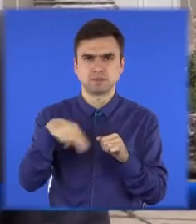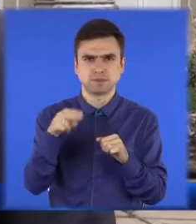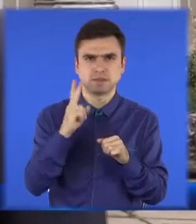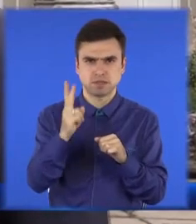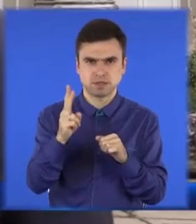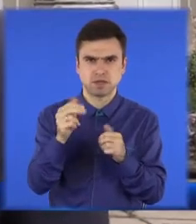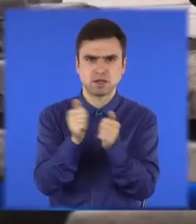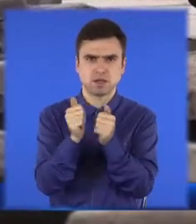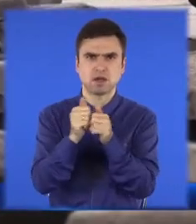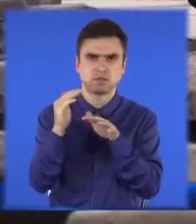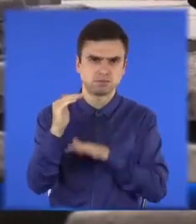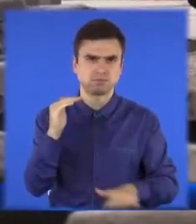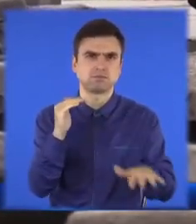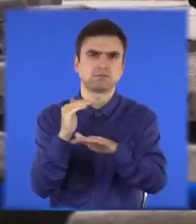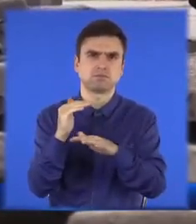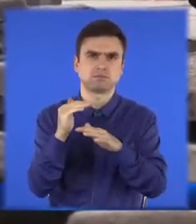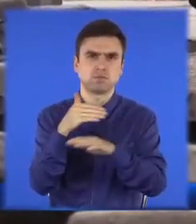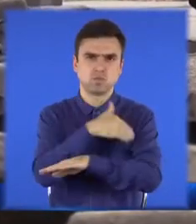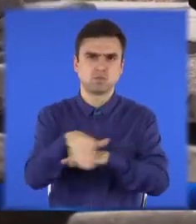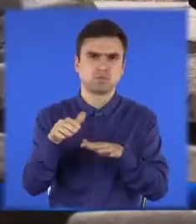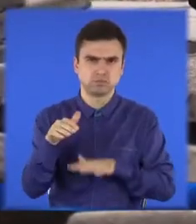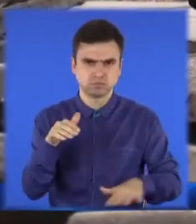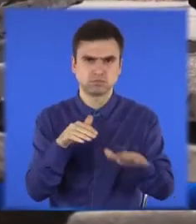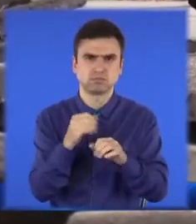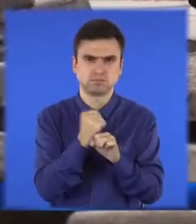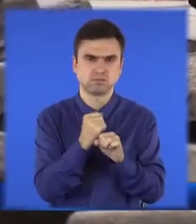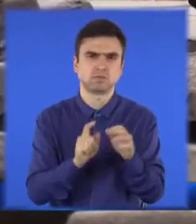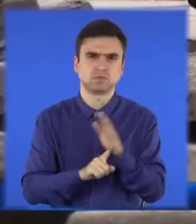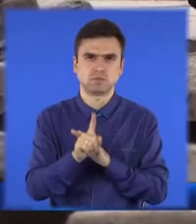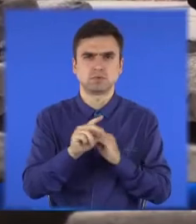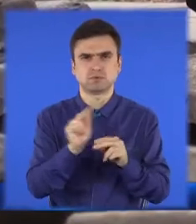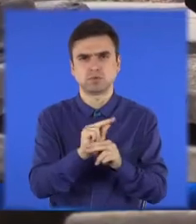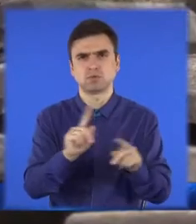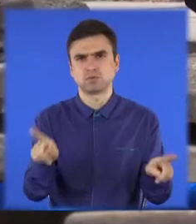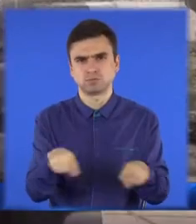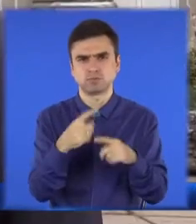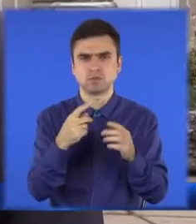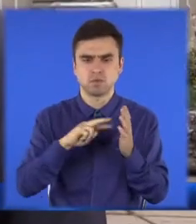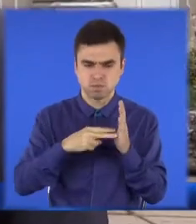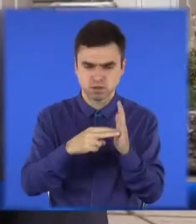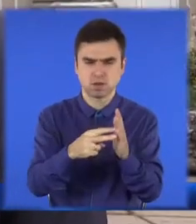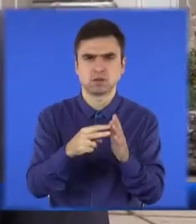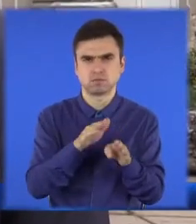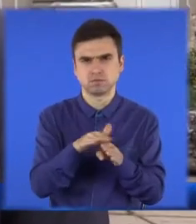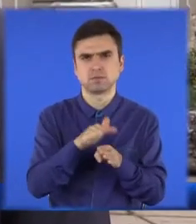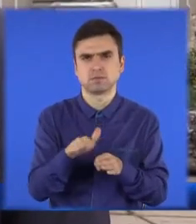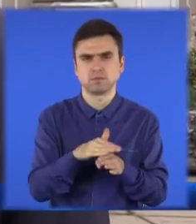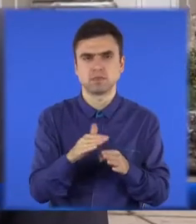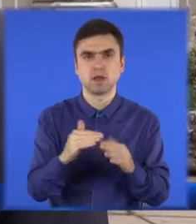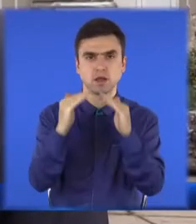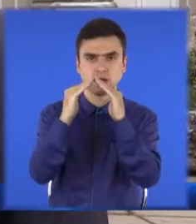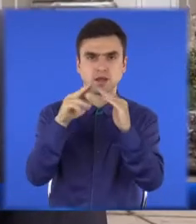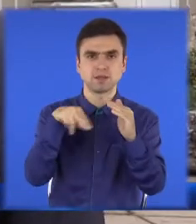біля ДК Карачуни. Все за планом. При цьому сам Палац культури всередині вже